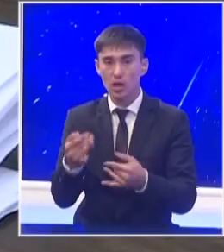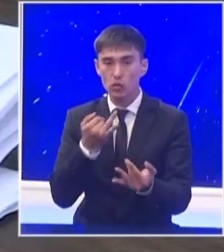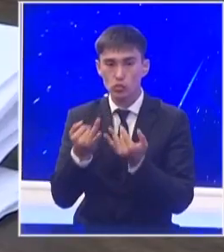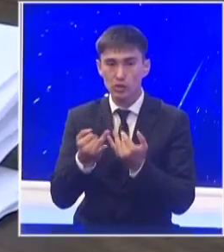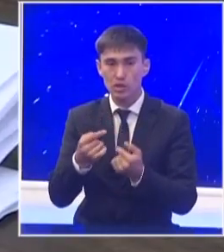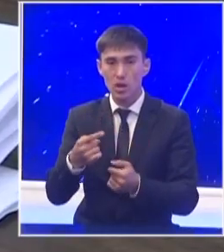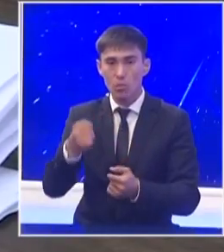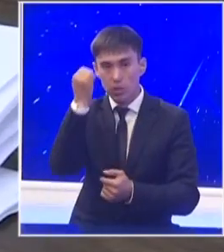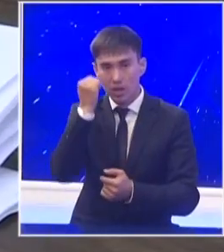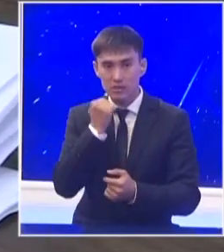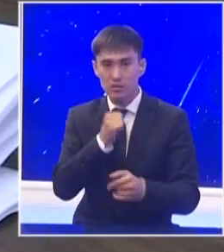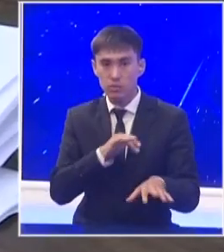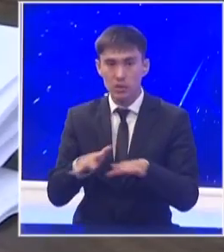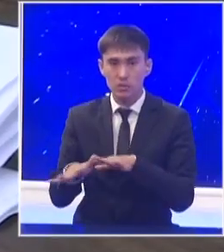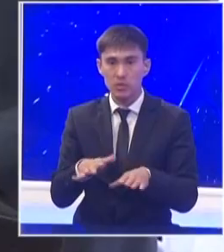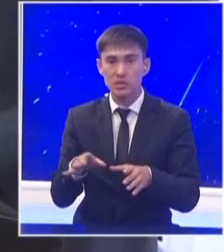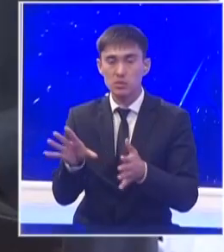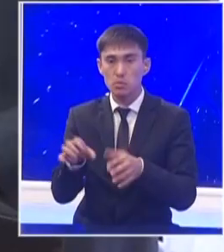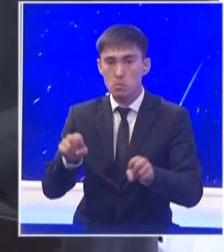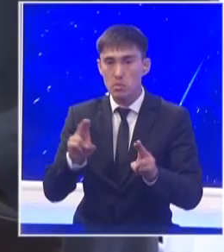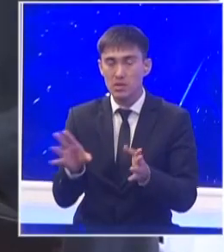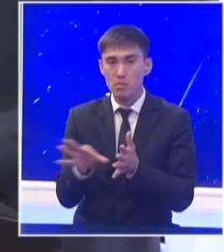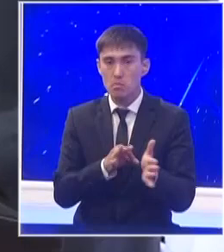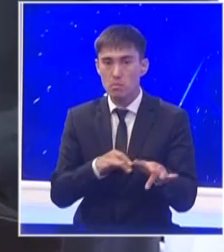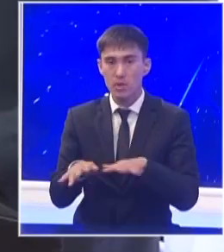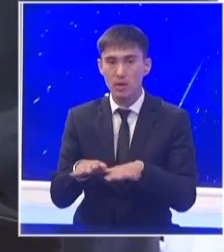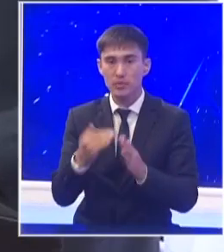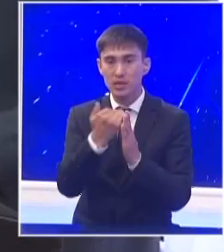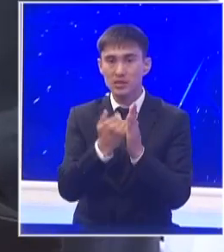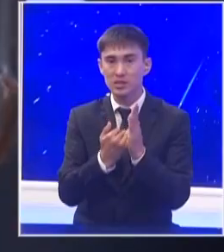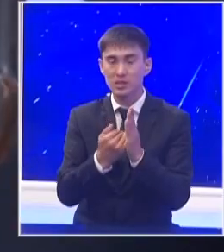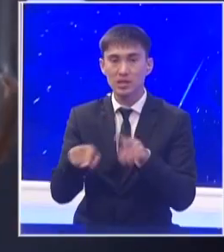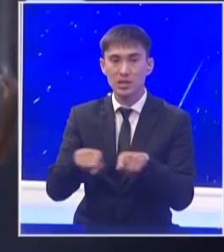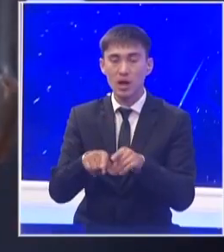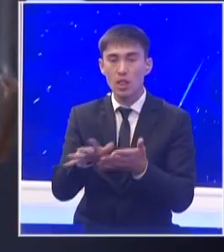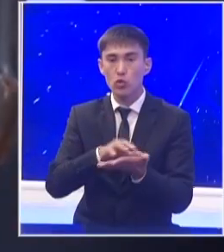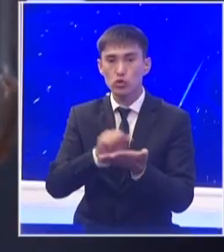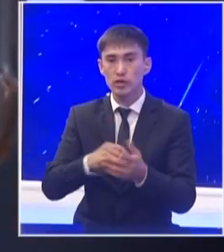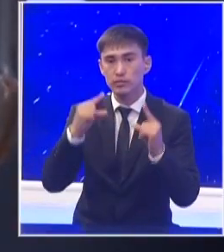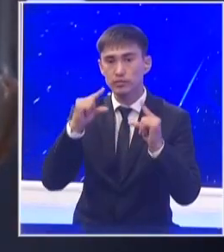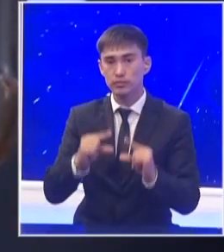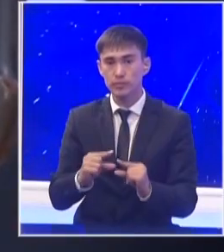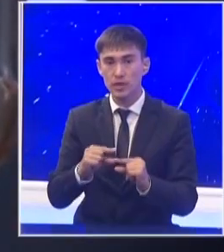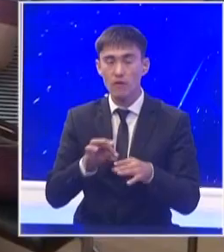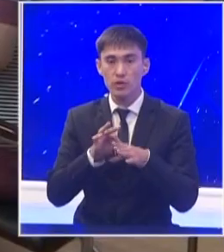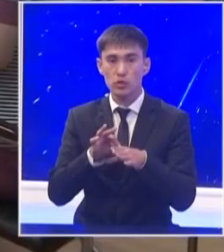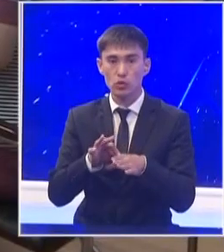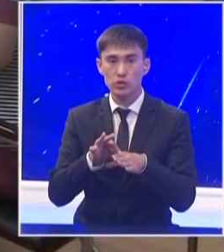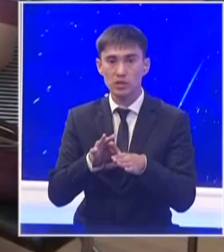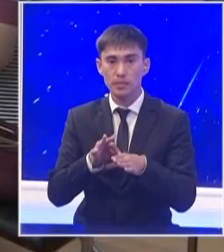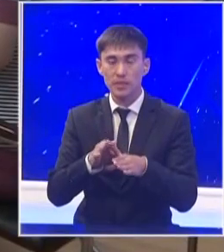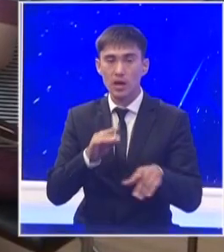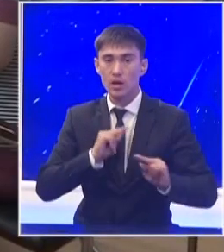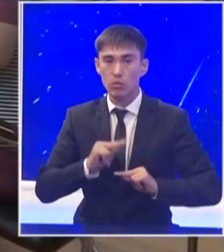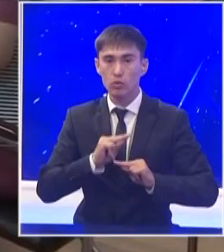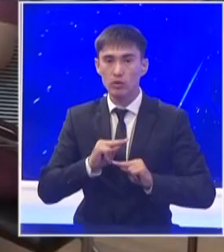консультации. Благодаря предпринятым оперативным мерам статистика подобных нарушений пошла на спад. Ведется и